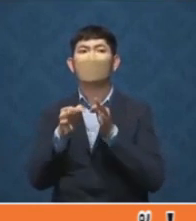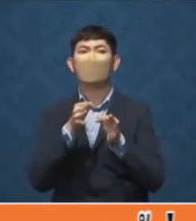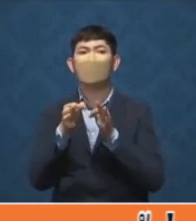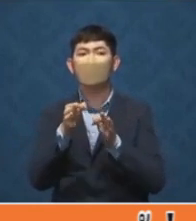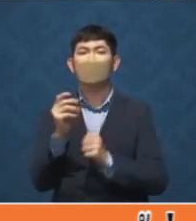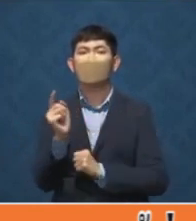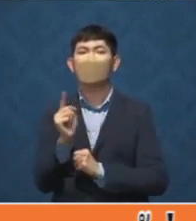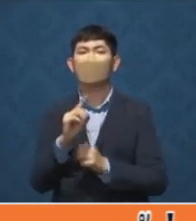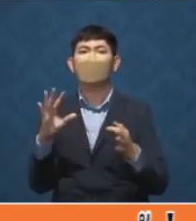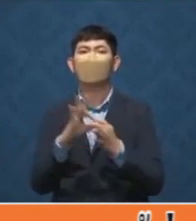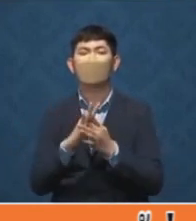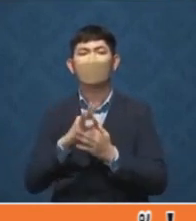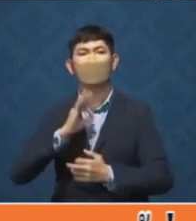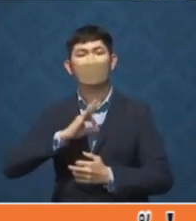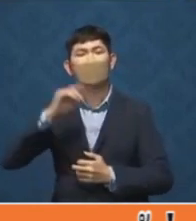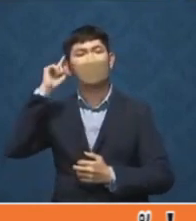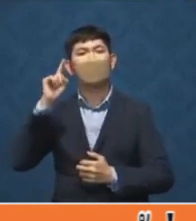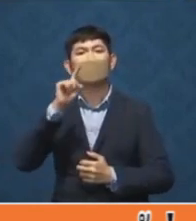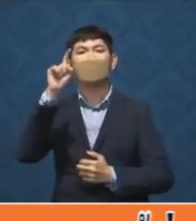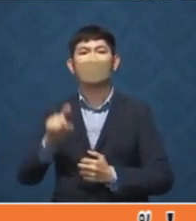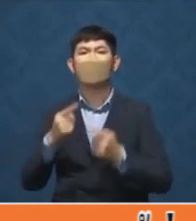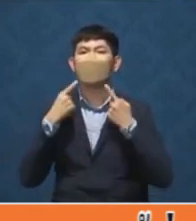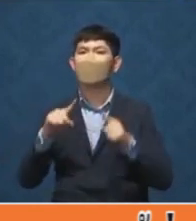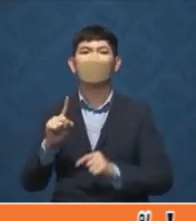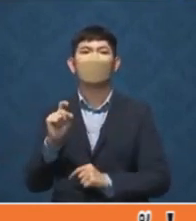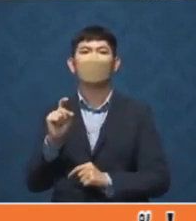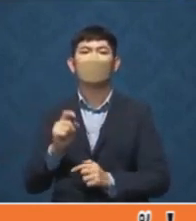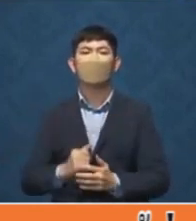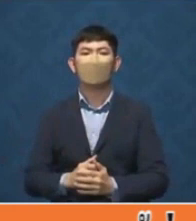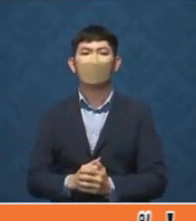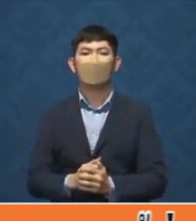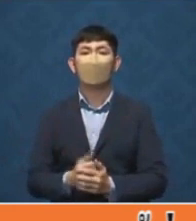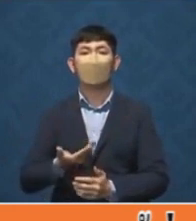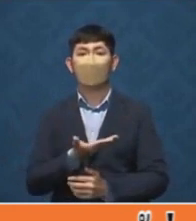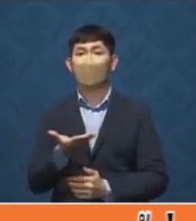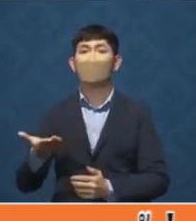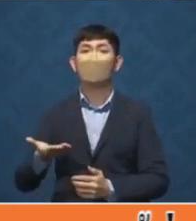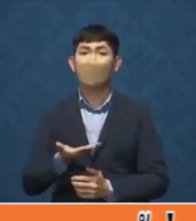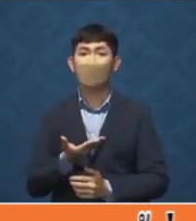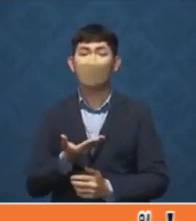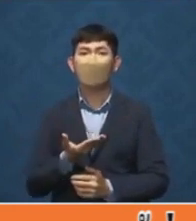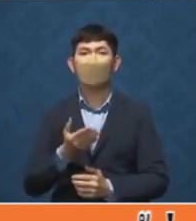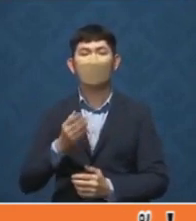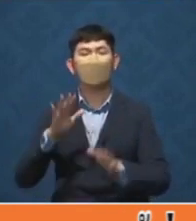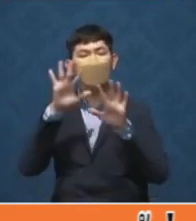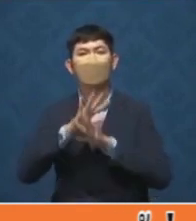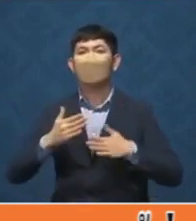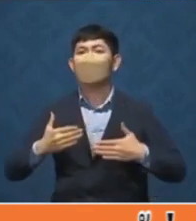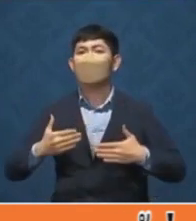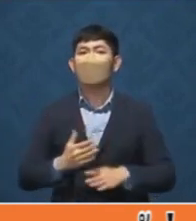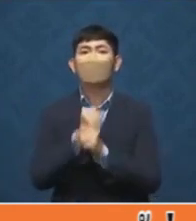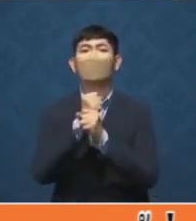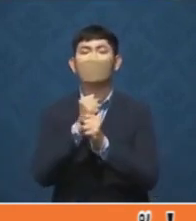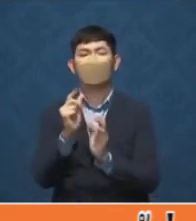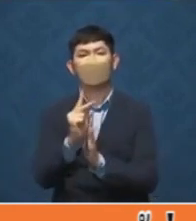งความเครือบแคลงสงสัยได้เลยพวกท่านทำราวกับสรุปกันไปแล้วว่ากฎ